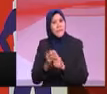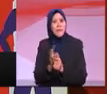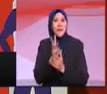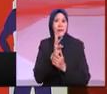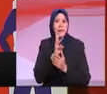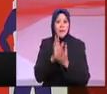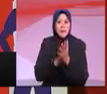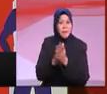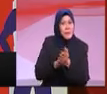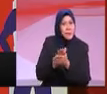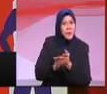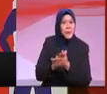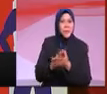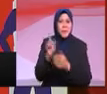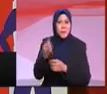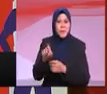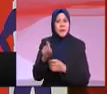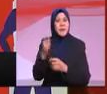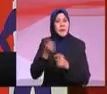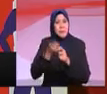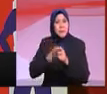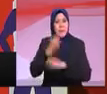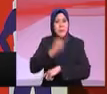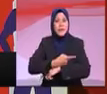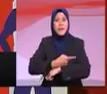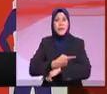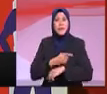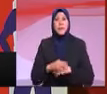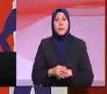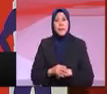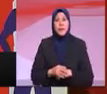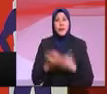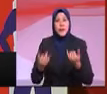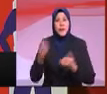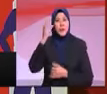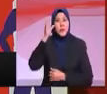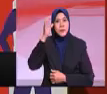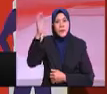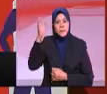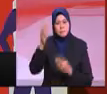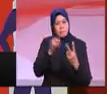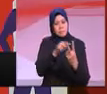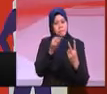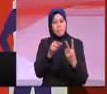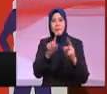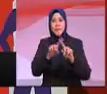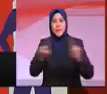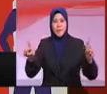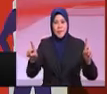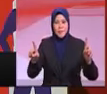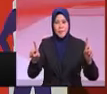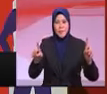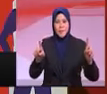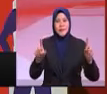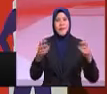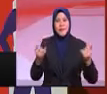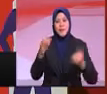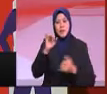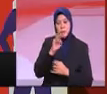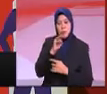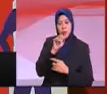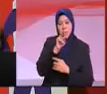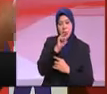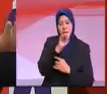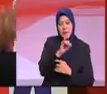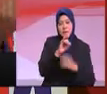air dan sabun. Jadi kalau kita perhatikan, iaitu kalau dua konsep yang berbeza, iaitu imuniti